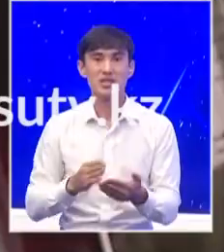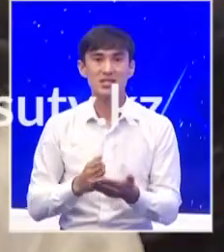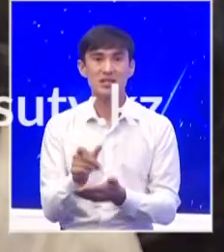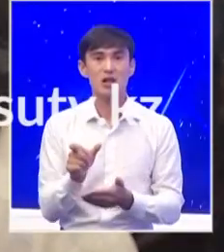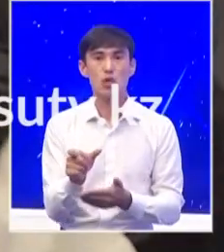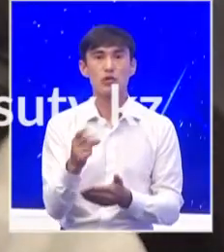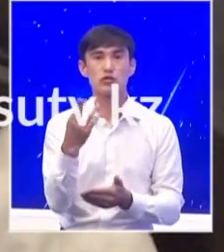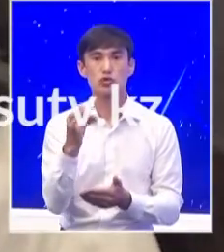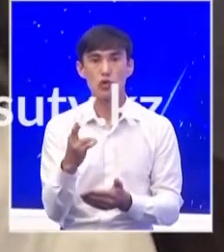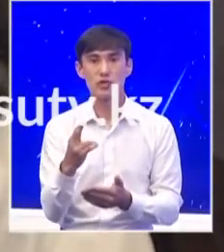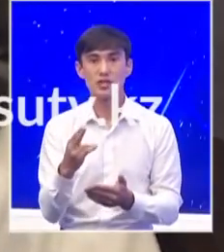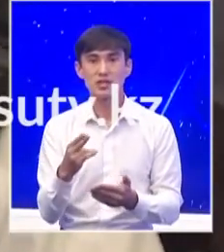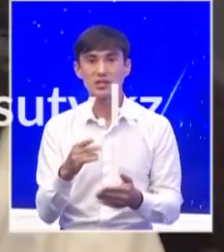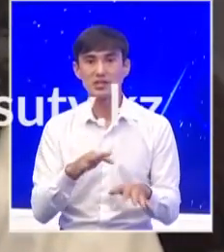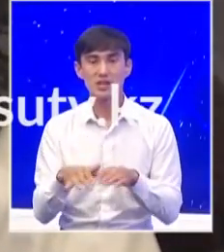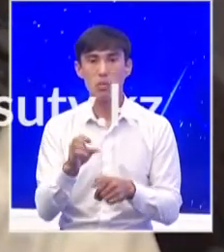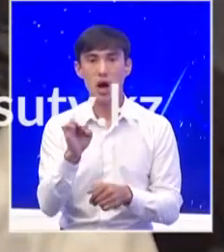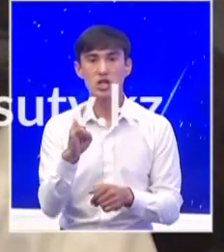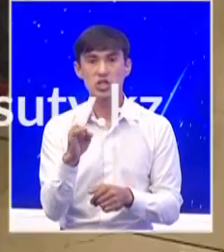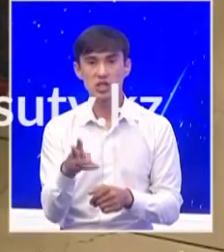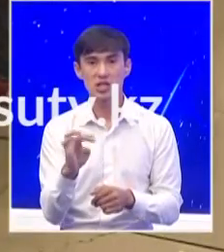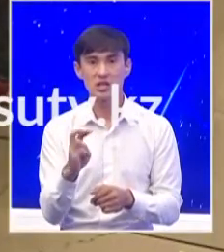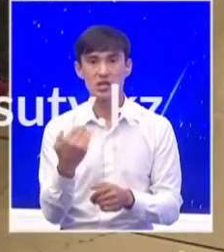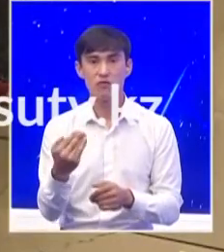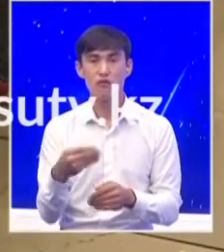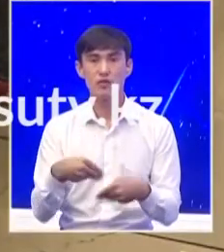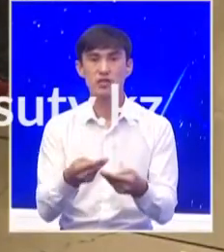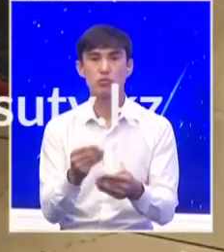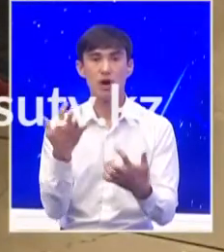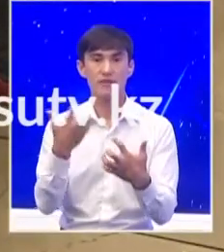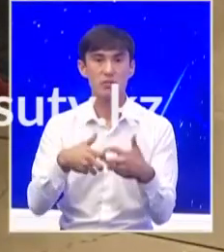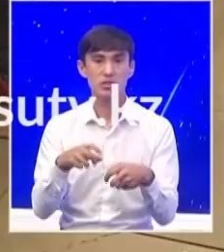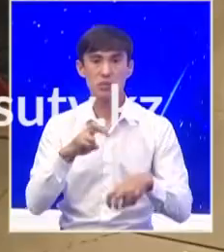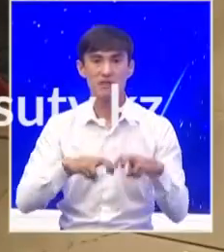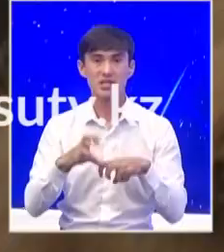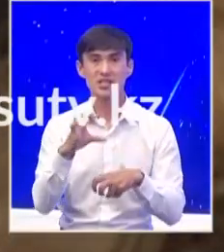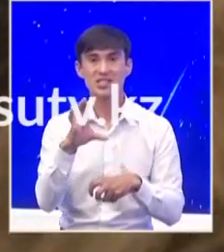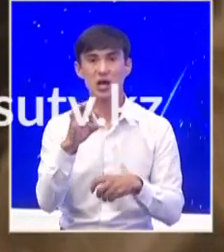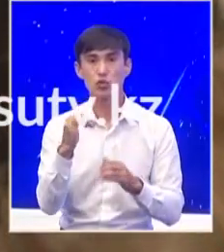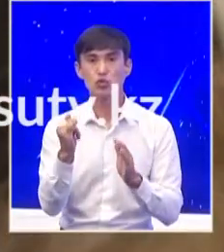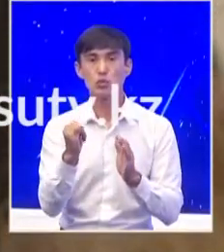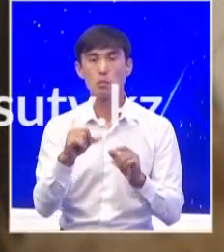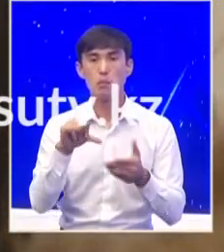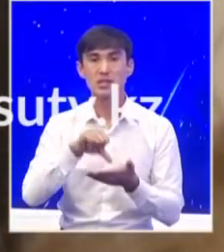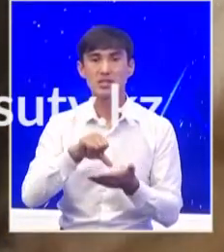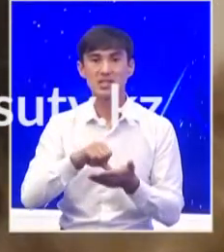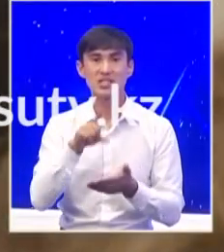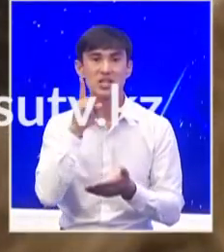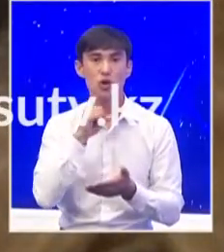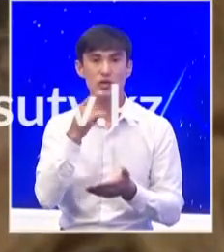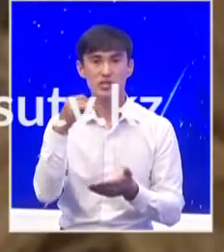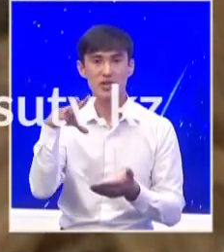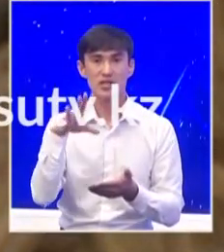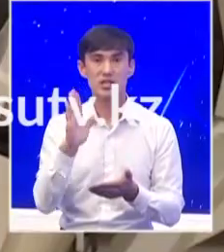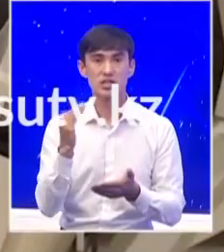в цонах интегрирована с системой АШИК. При его выдаче будет автоматически проверяться статус посетителя. Зеленый свет загорится лишь